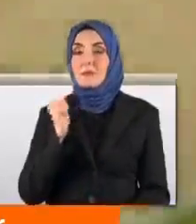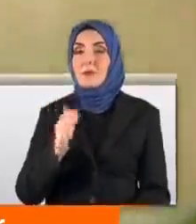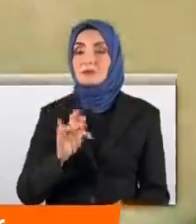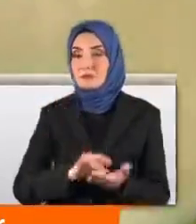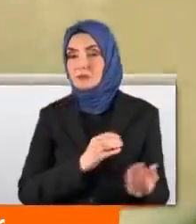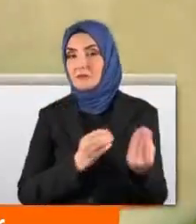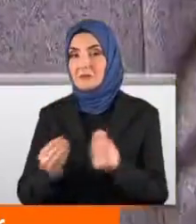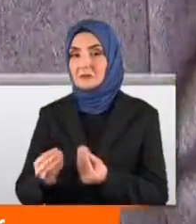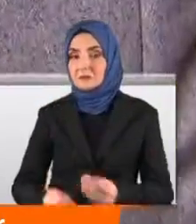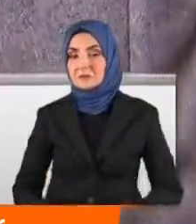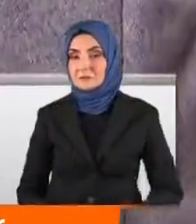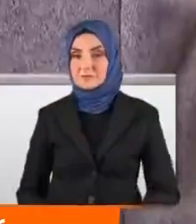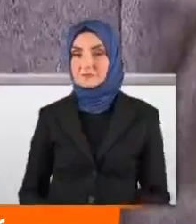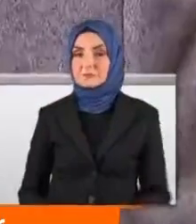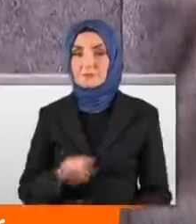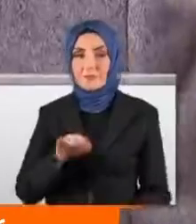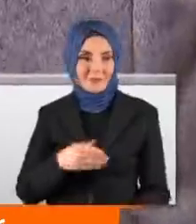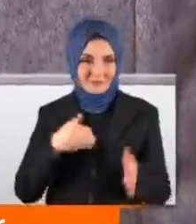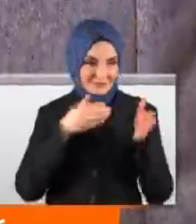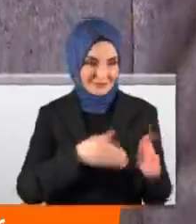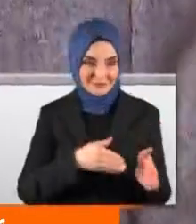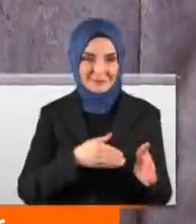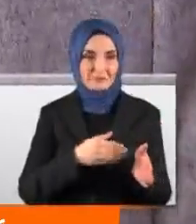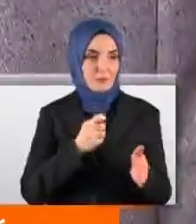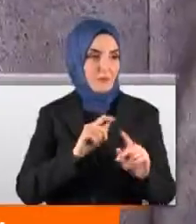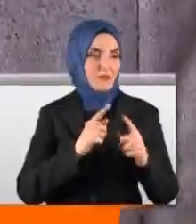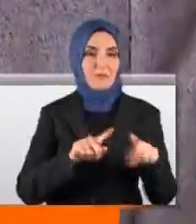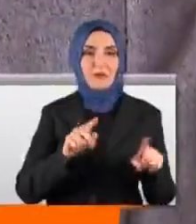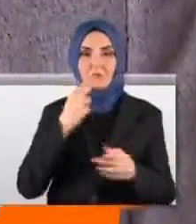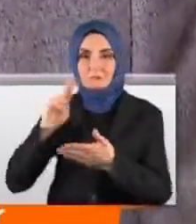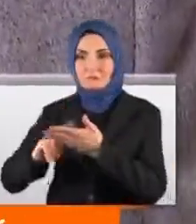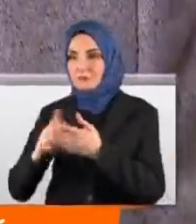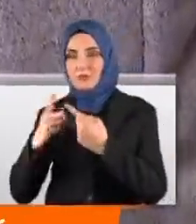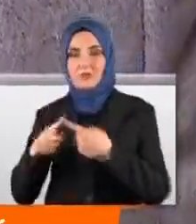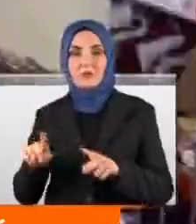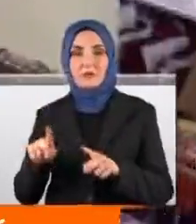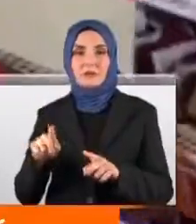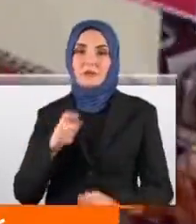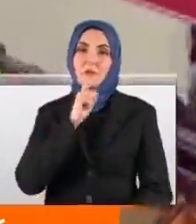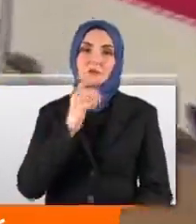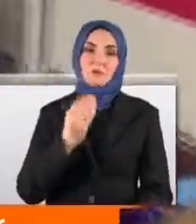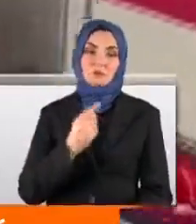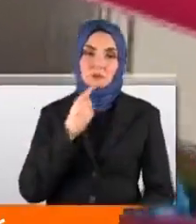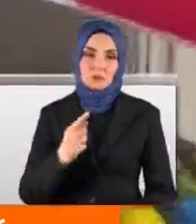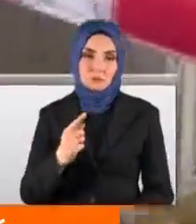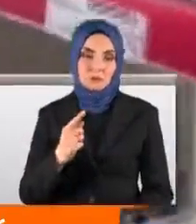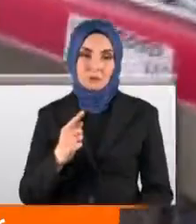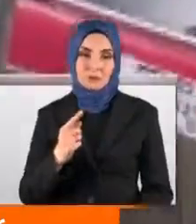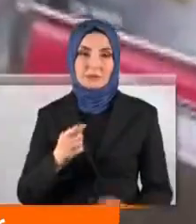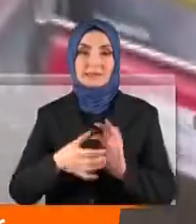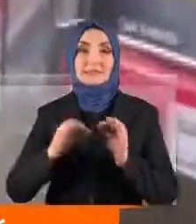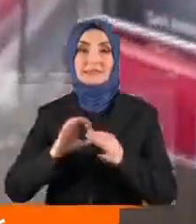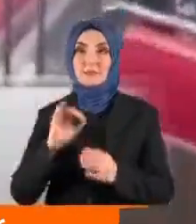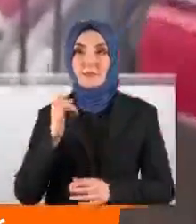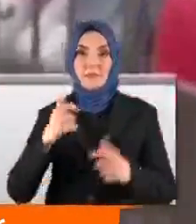kasaya geliyorsun, fiyat değişiyor. Yanlışlık olmuş. O kadar başka bir şey yok, yanlışlık olmuş. Bakmasanız? Gitti. Zincir marketlerden bir